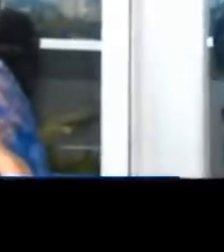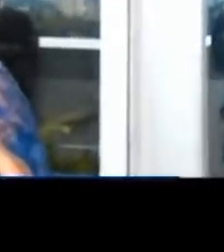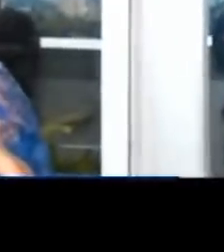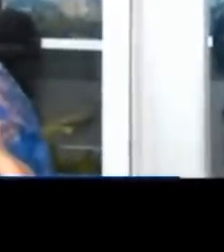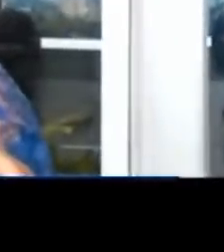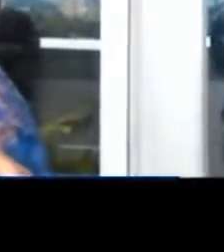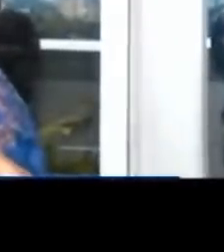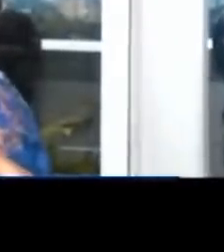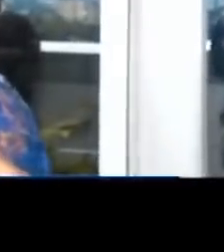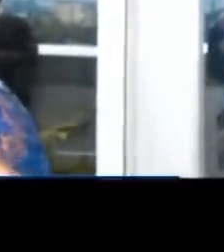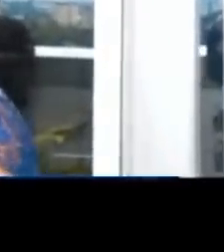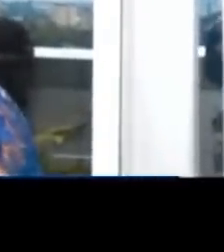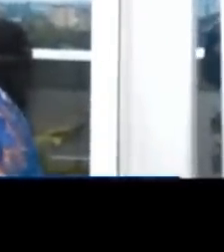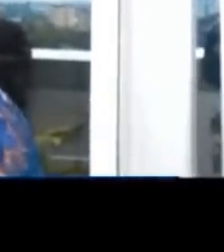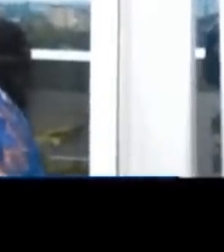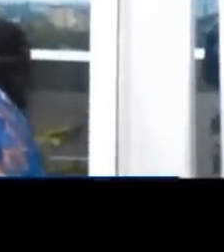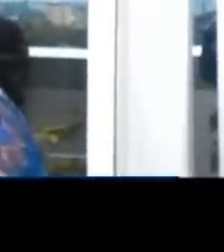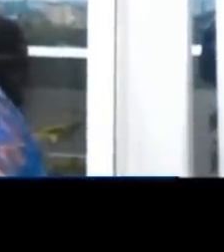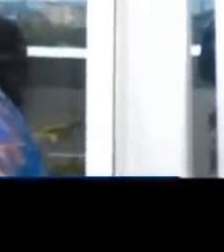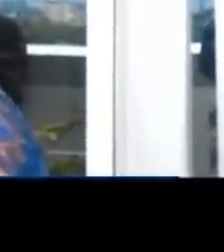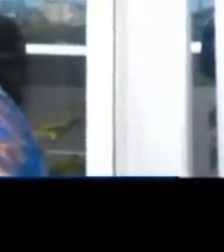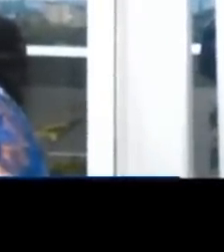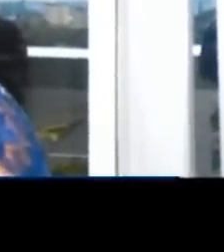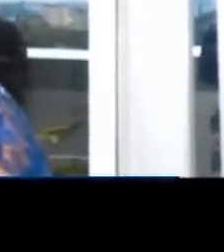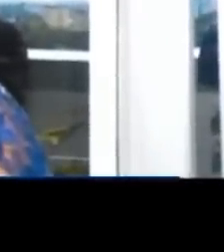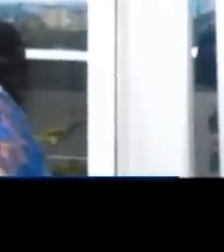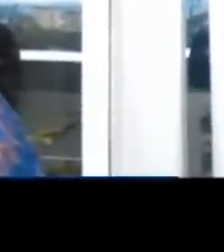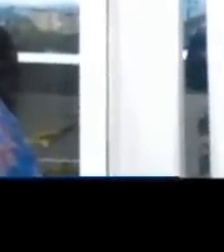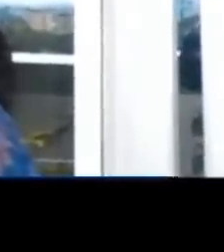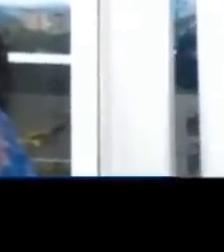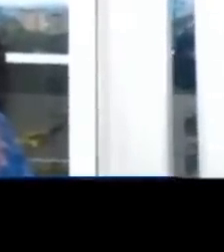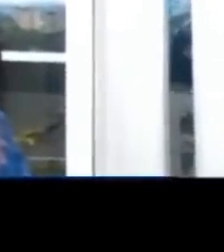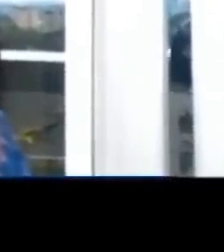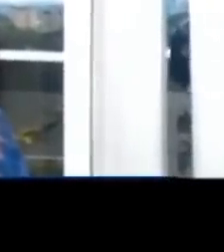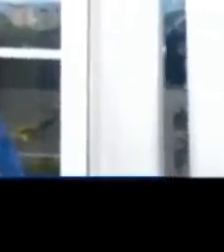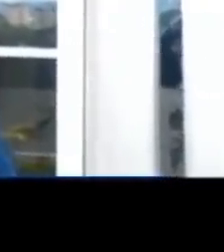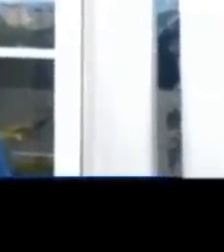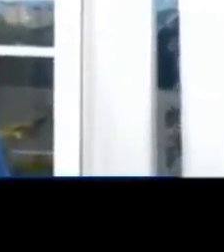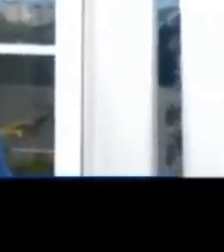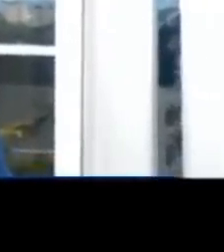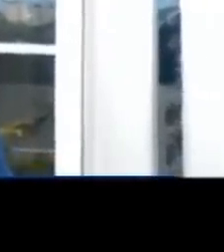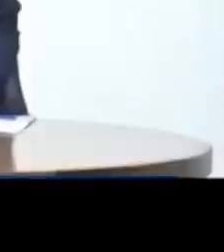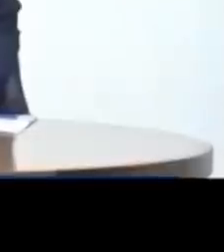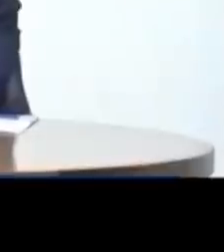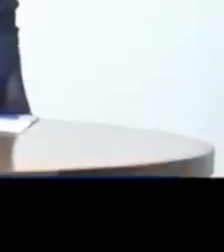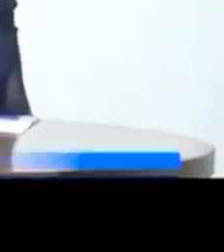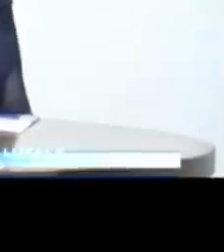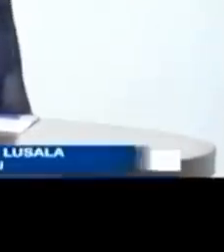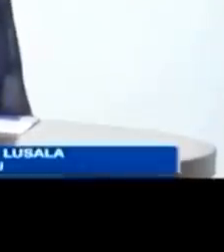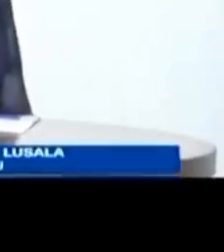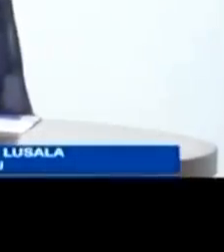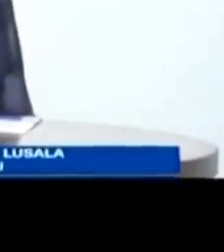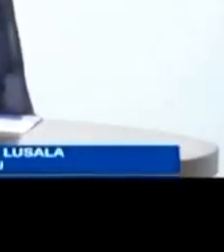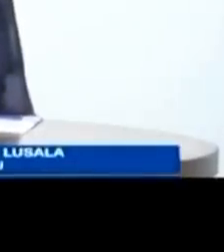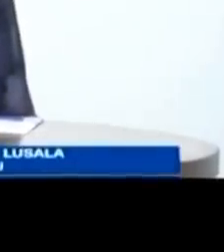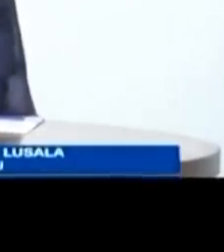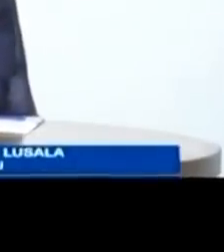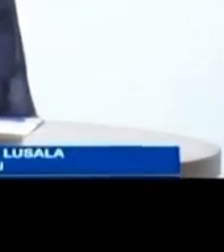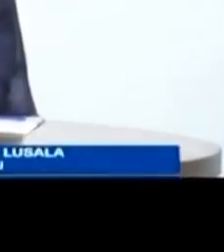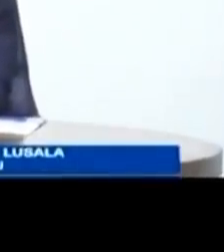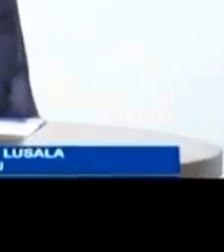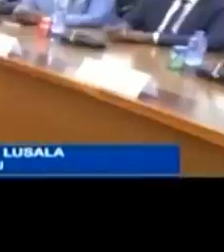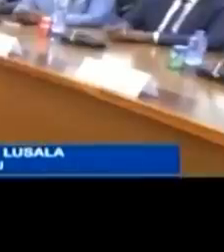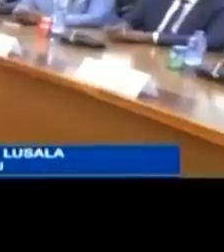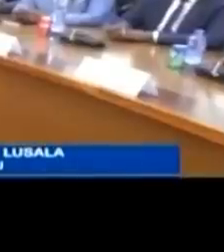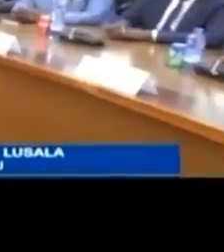À la population de l'Ouest, c'est de rester solidaire avec la population de l'Est. C'est des caucus appellent tous les